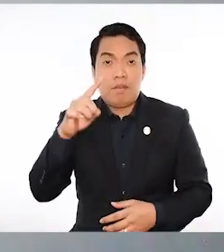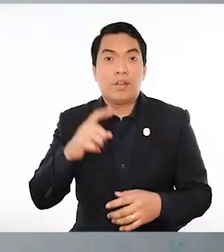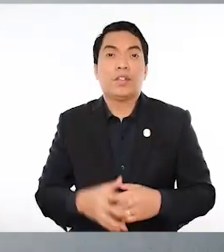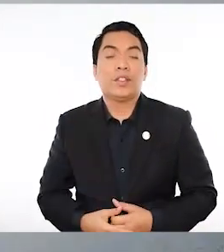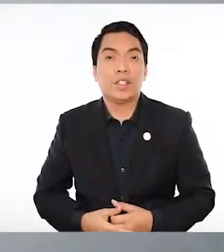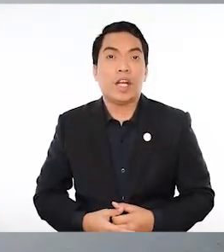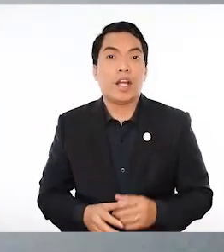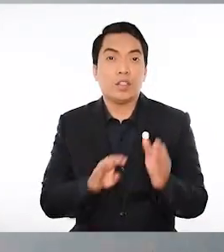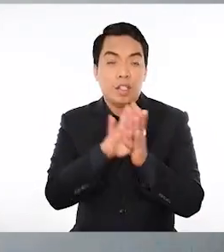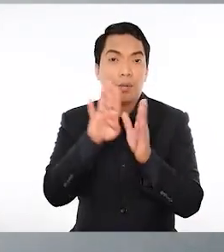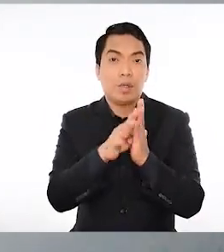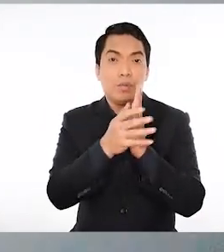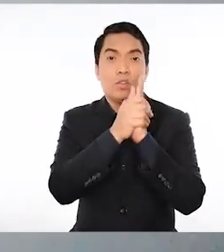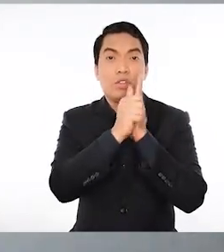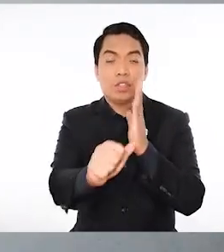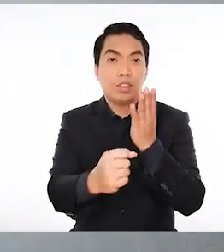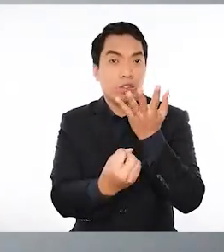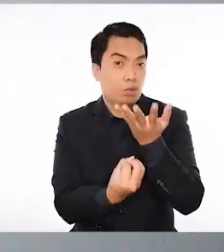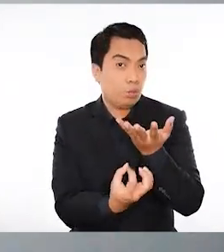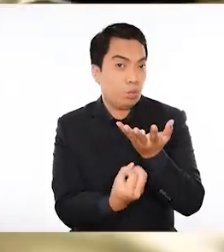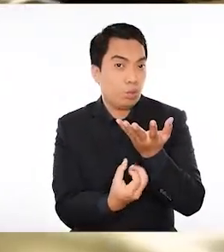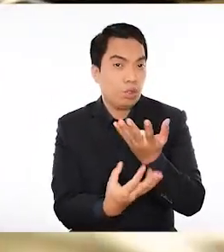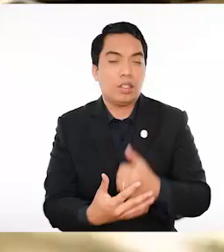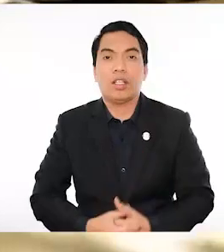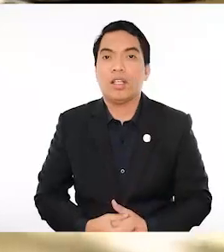nila ang kanilang kaalaman sa pagluluto.